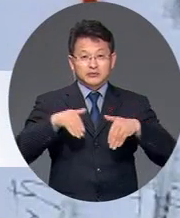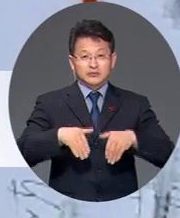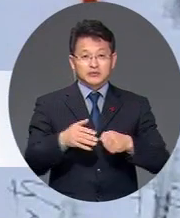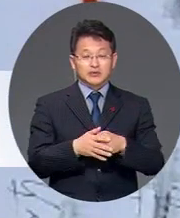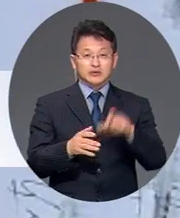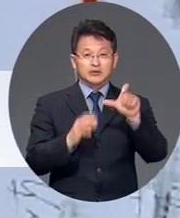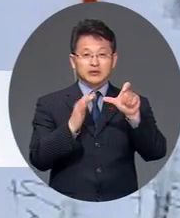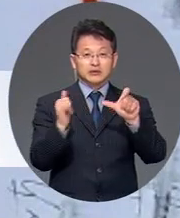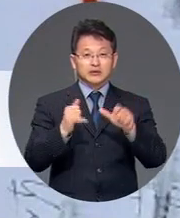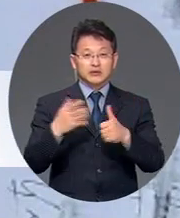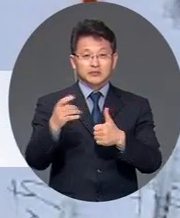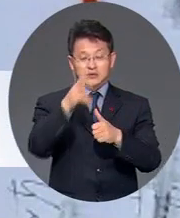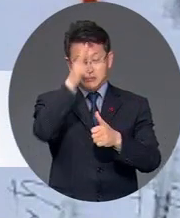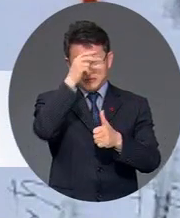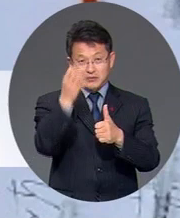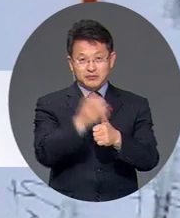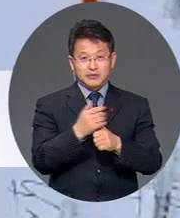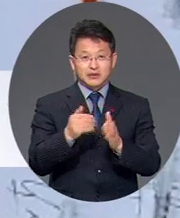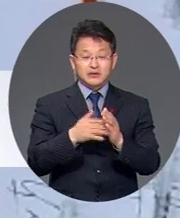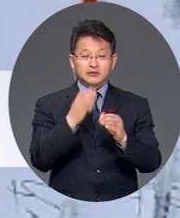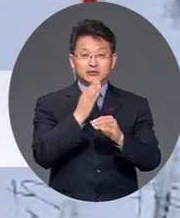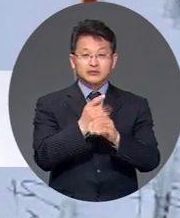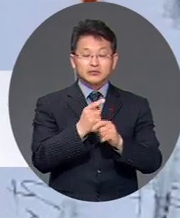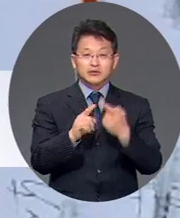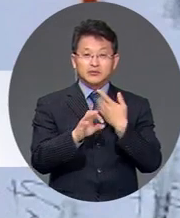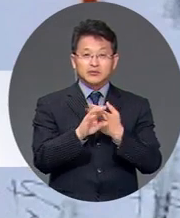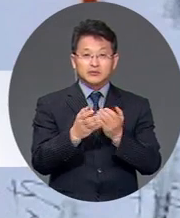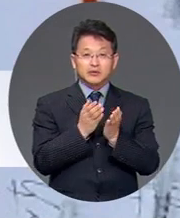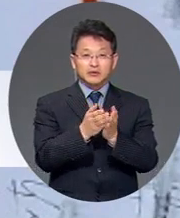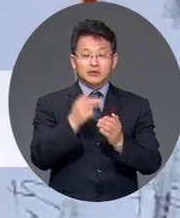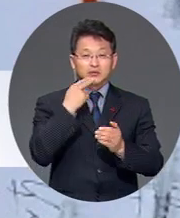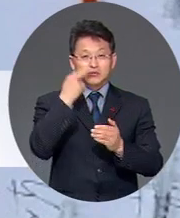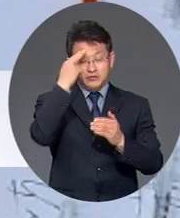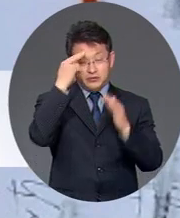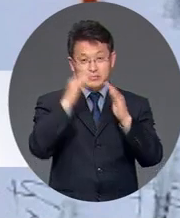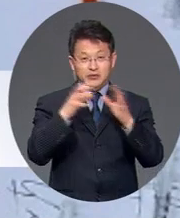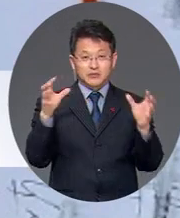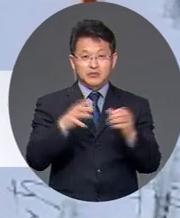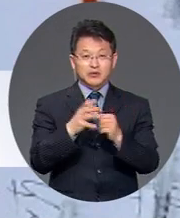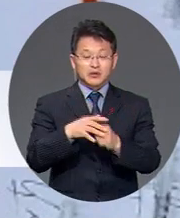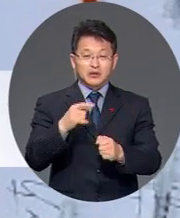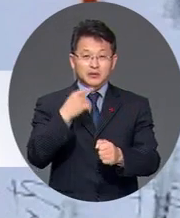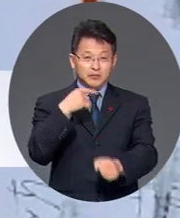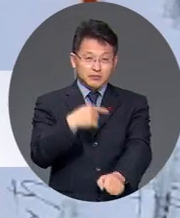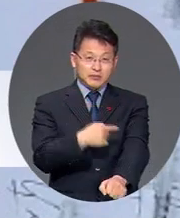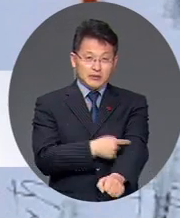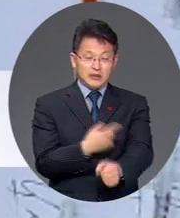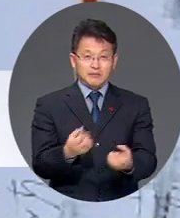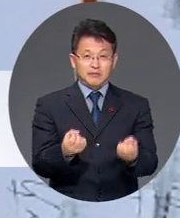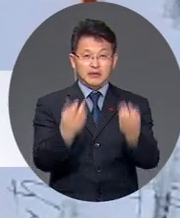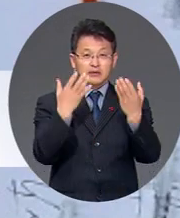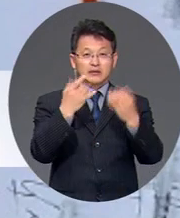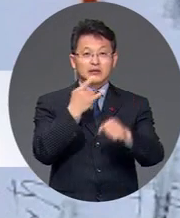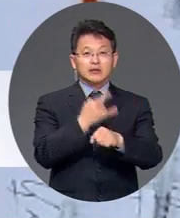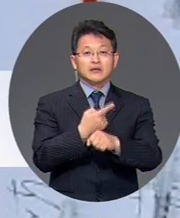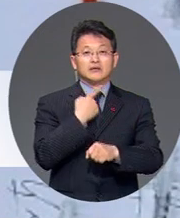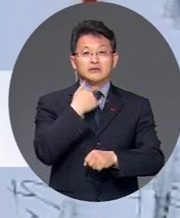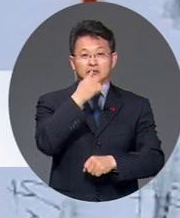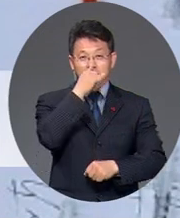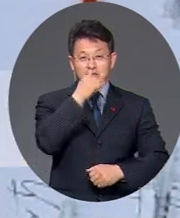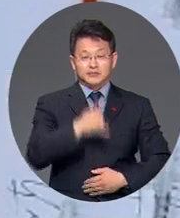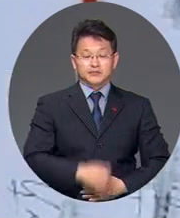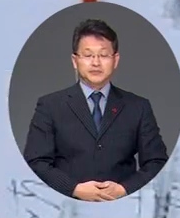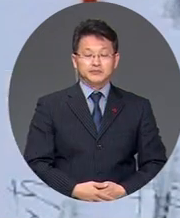15명이 해경에 붙잡혔습니다. 이들 가운데 일부는 유흥업소에 모여 이른바 마약 파티를 벌이기도 했습니다. 이재경